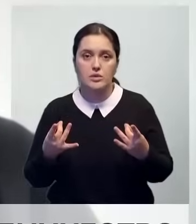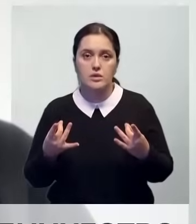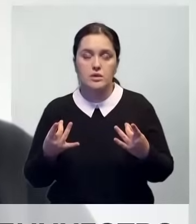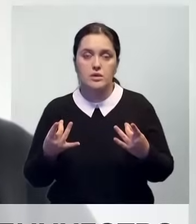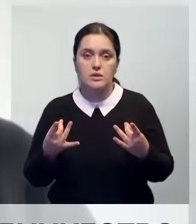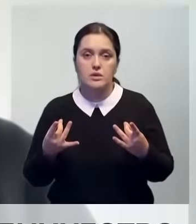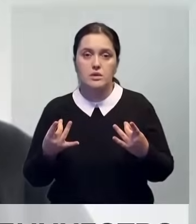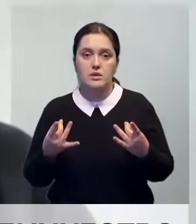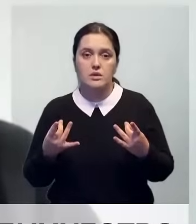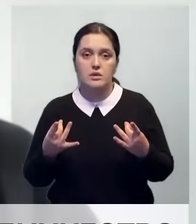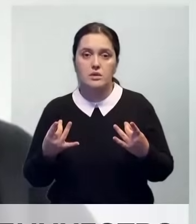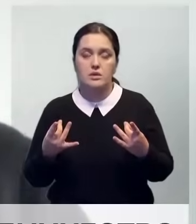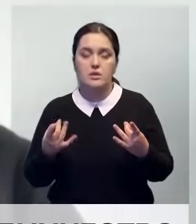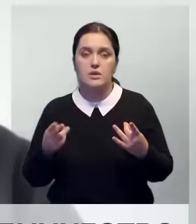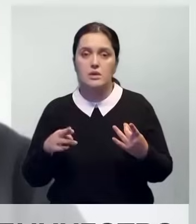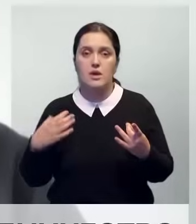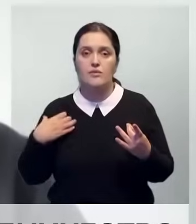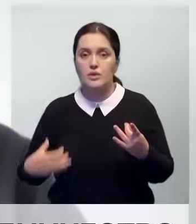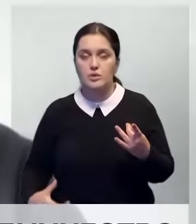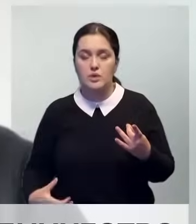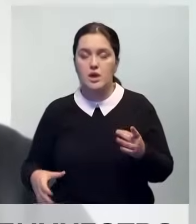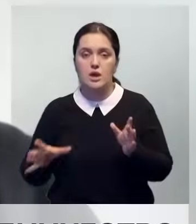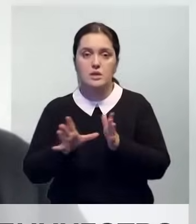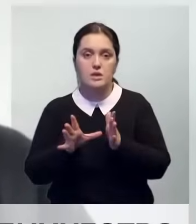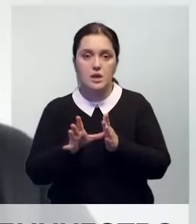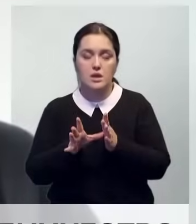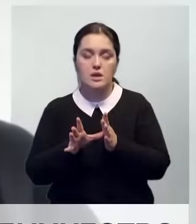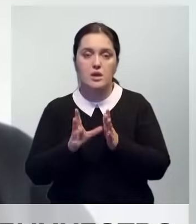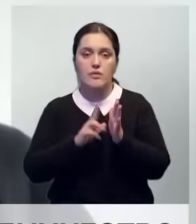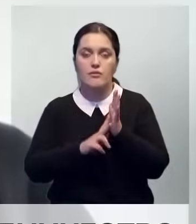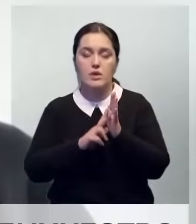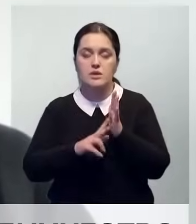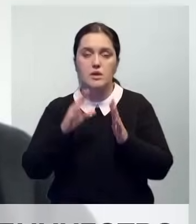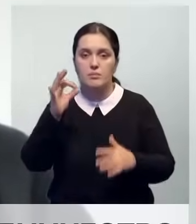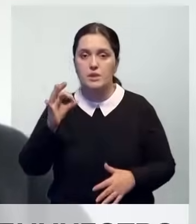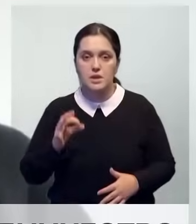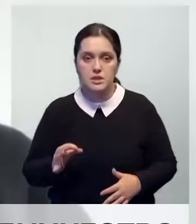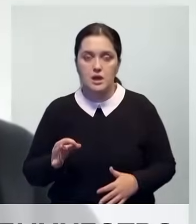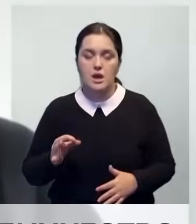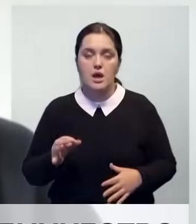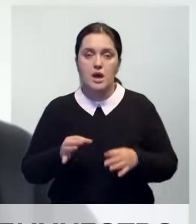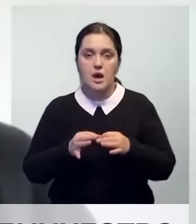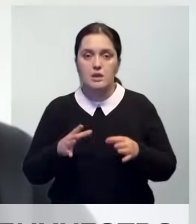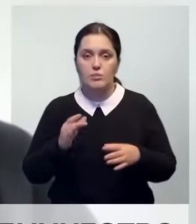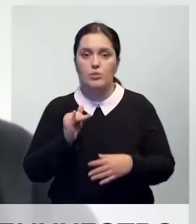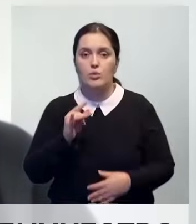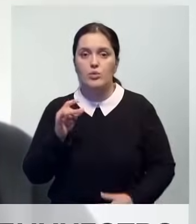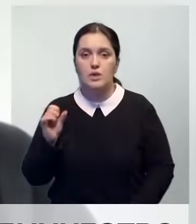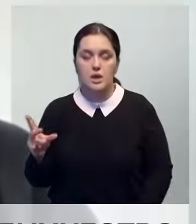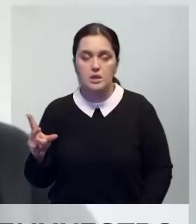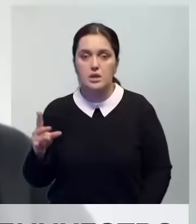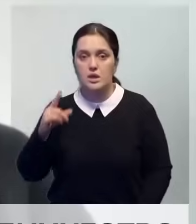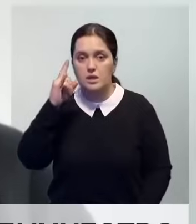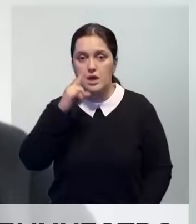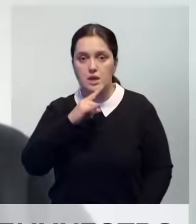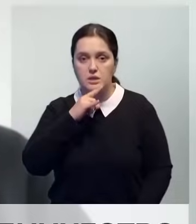Ключевым сырьем для французской энергетики, который в 80% случаев является атомной, это уран. Казахстан,